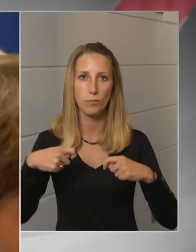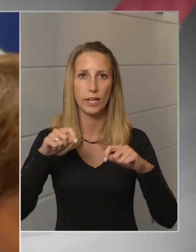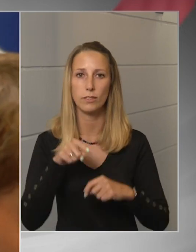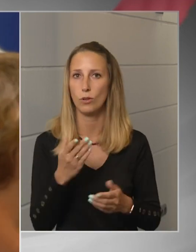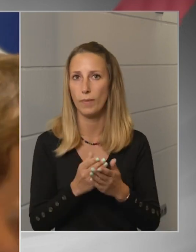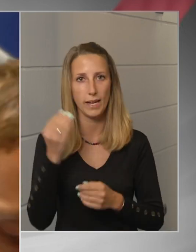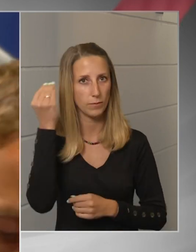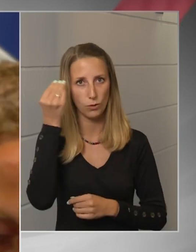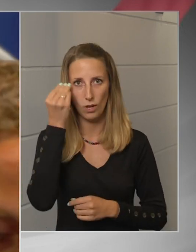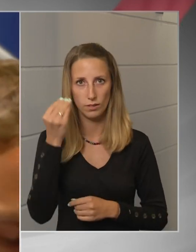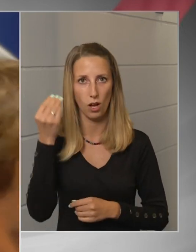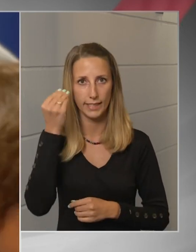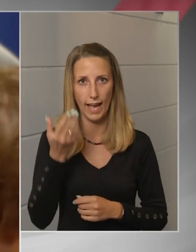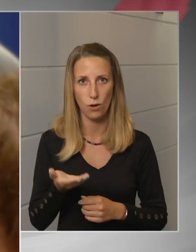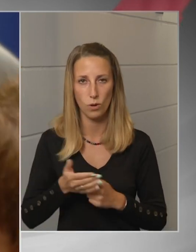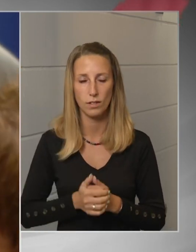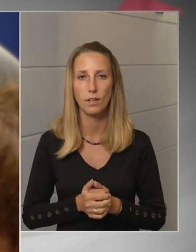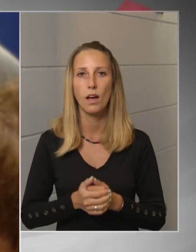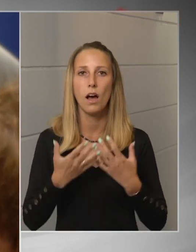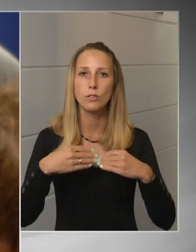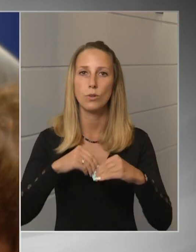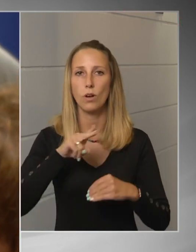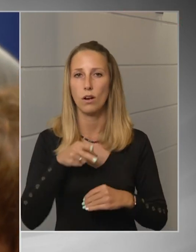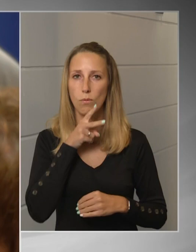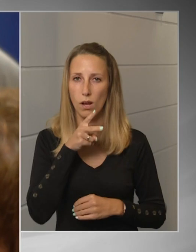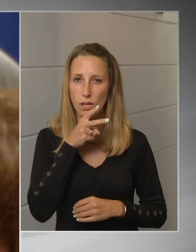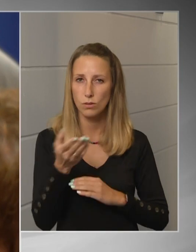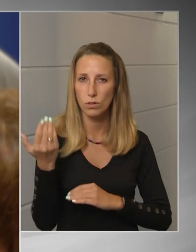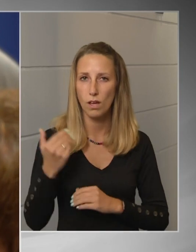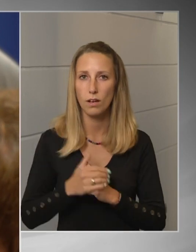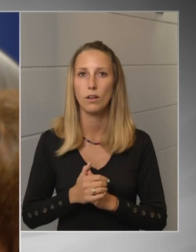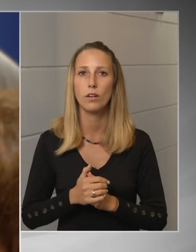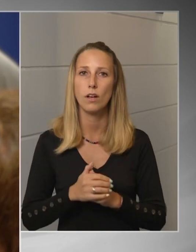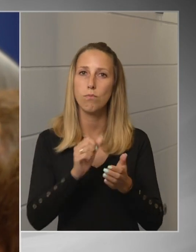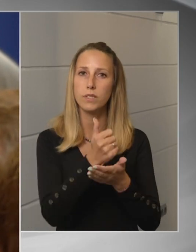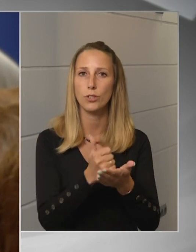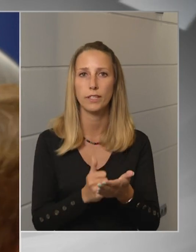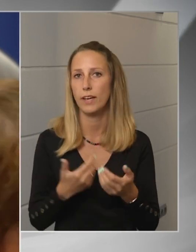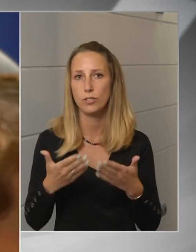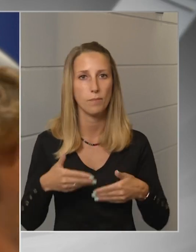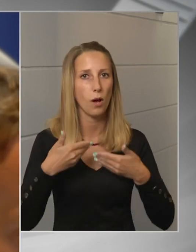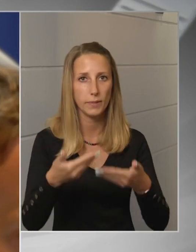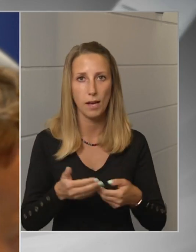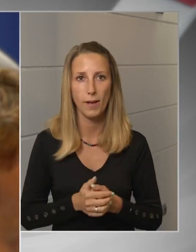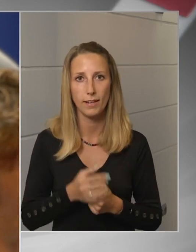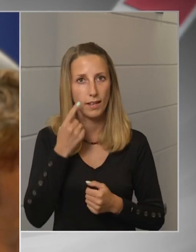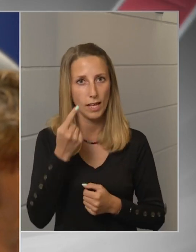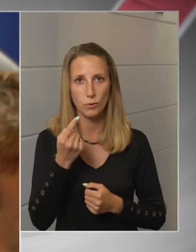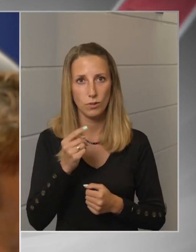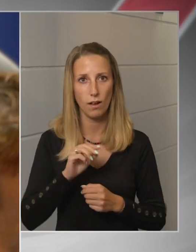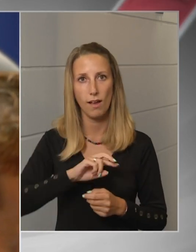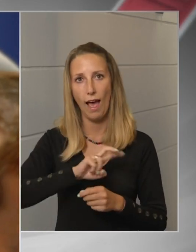már nem tanulhatnak a diákok. A szülők arról panaszkodtak, hogy a bizonyítványaikat sem kapták meg, tehát nem tudnak